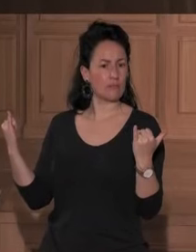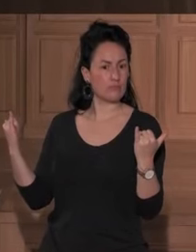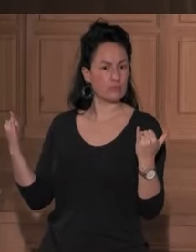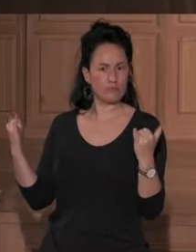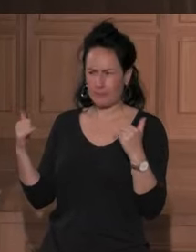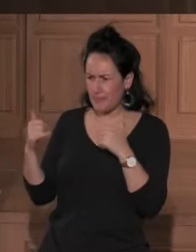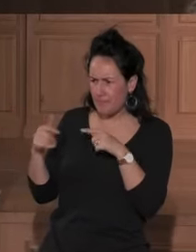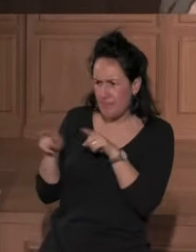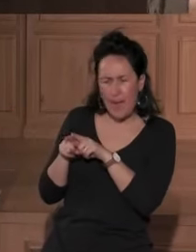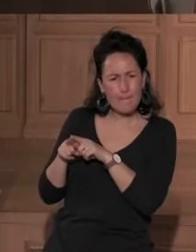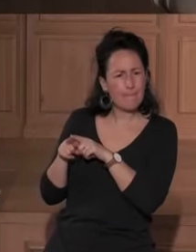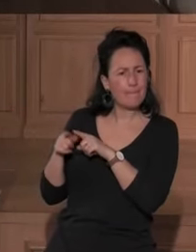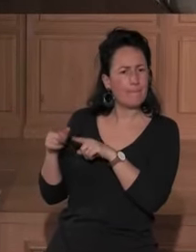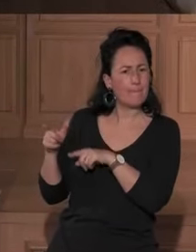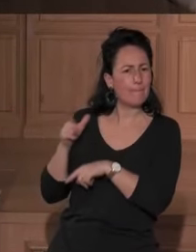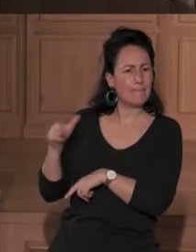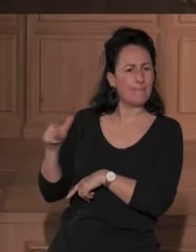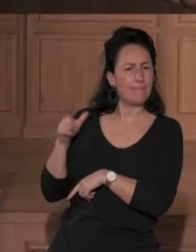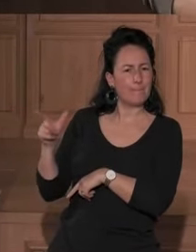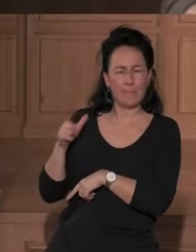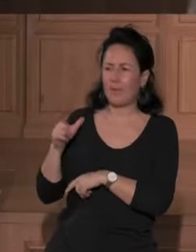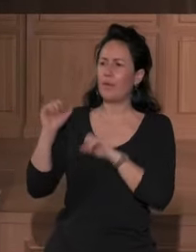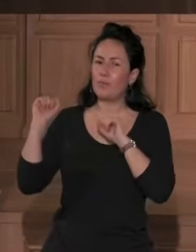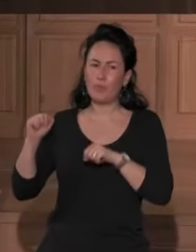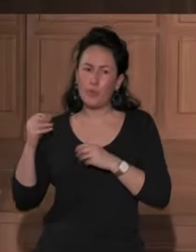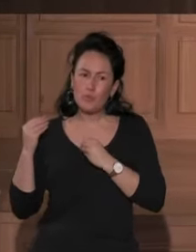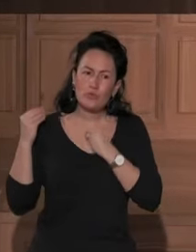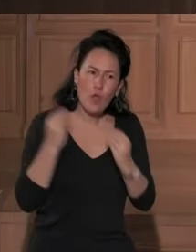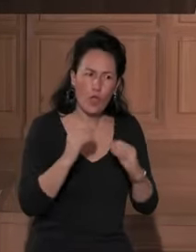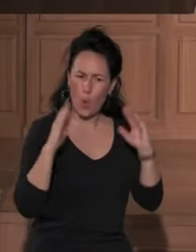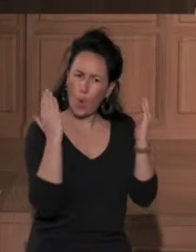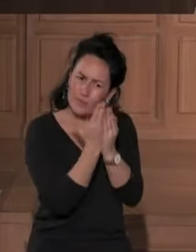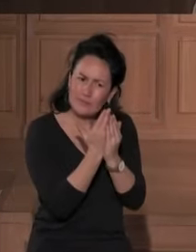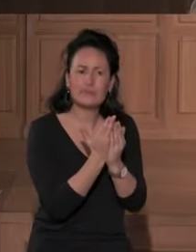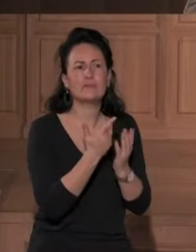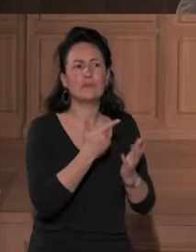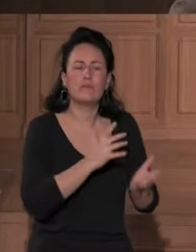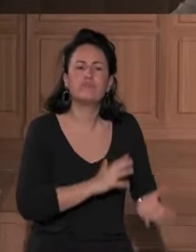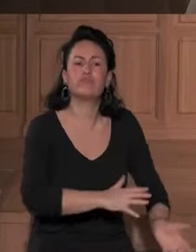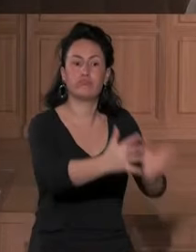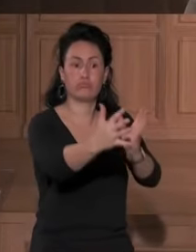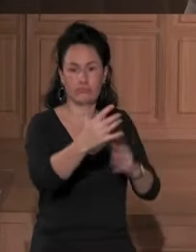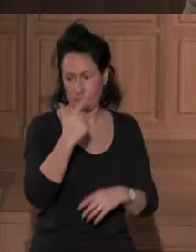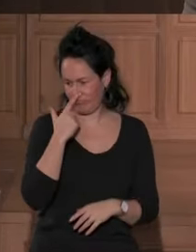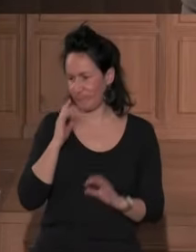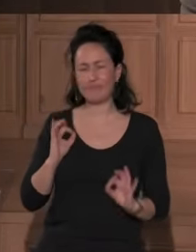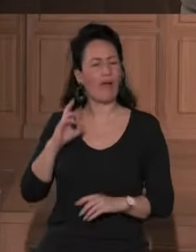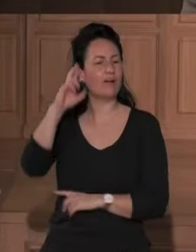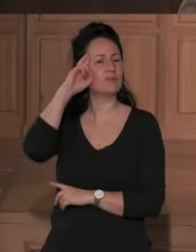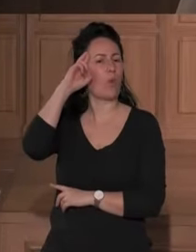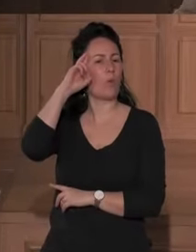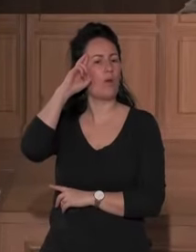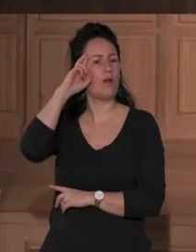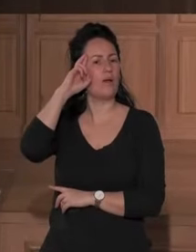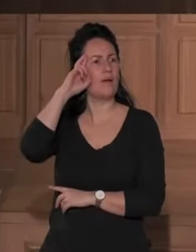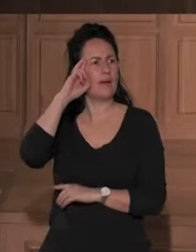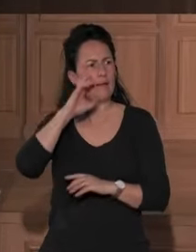équivalente à la mienne qui pourrait faire du bien à l'autisme. Et je ne me suis pas trompé. Et on m'en a